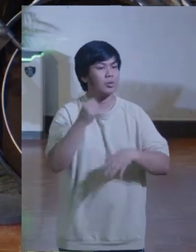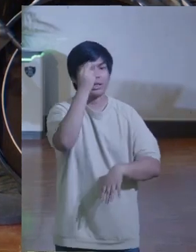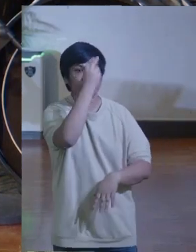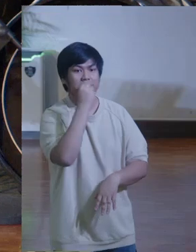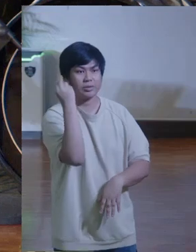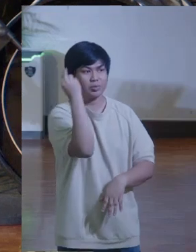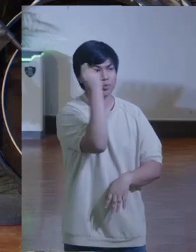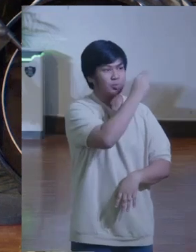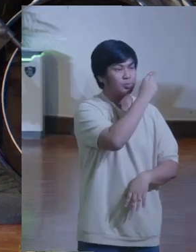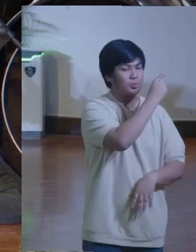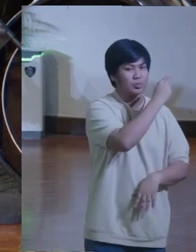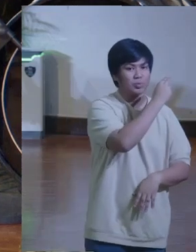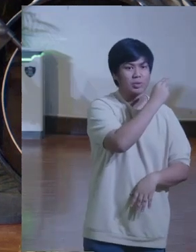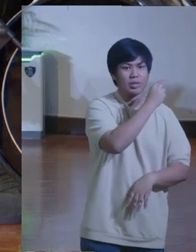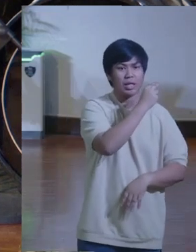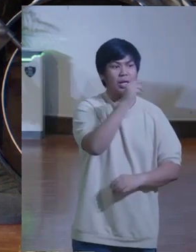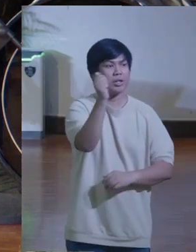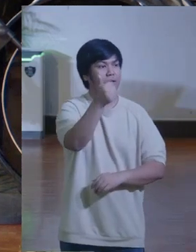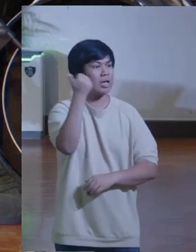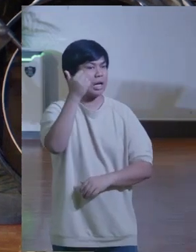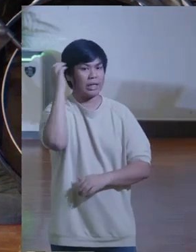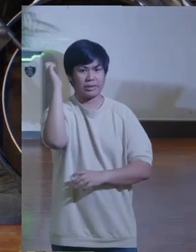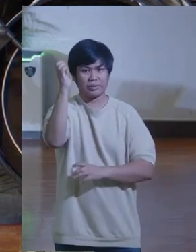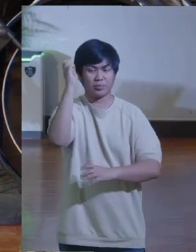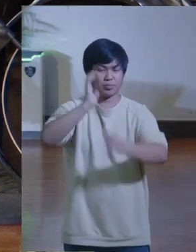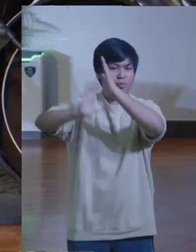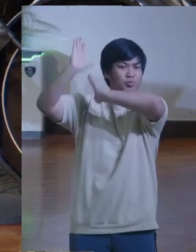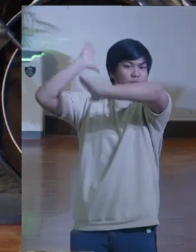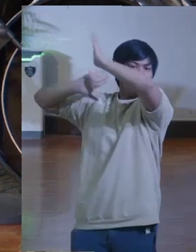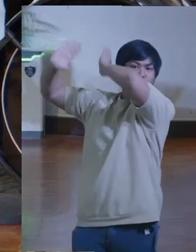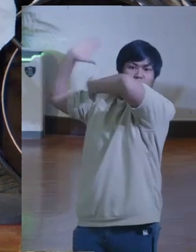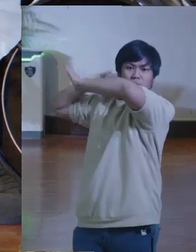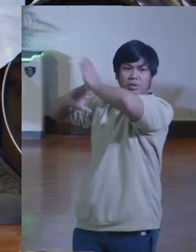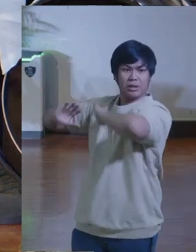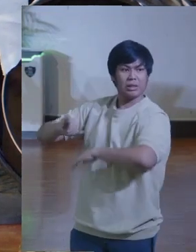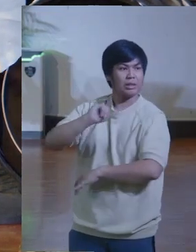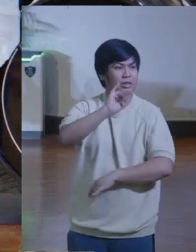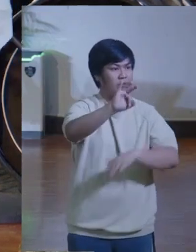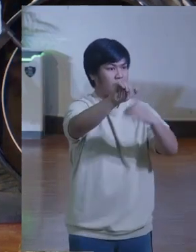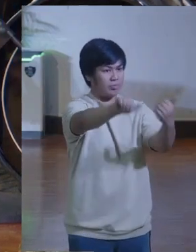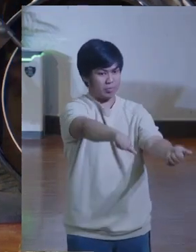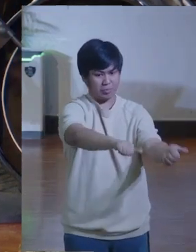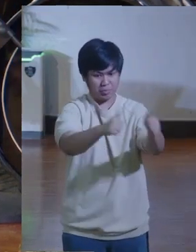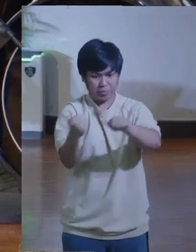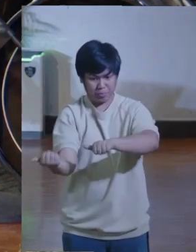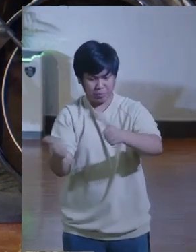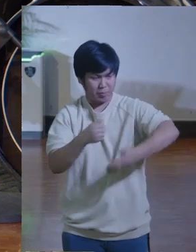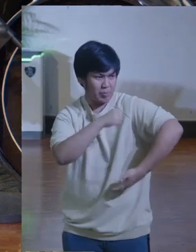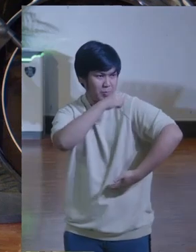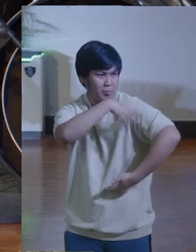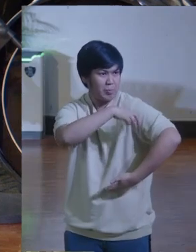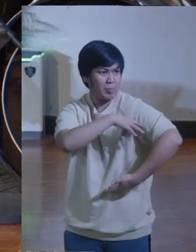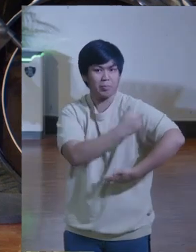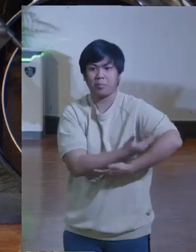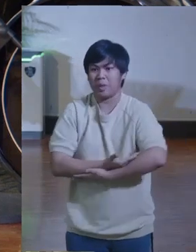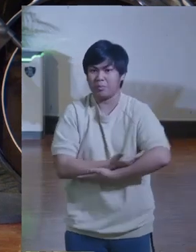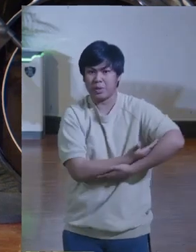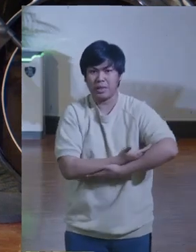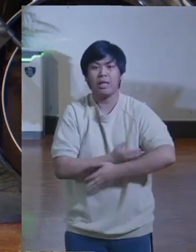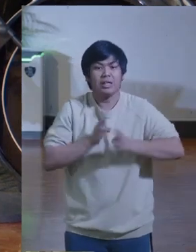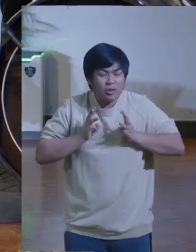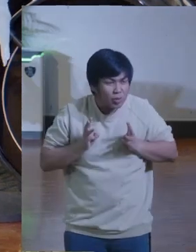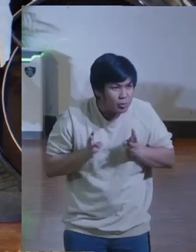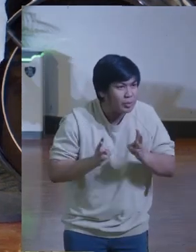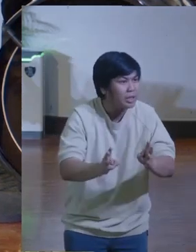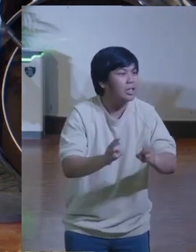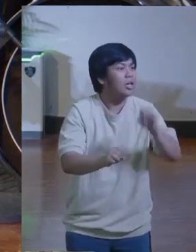Katoliko at ibang mga Ebangheliko, ang pagbabautismo ng bata, ang paraan